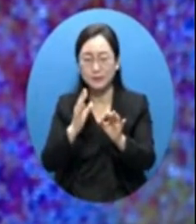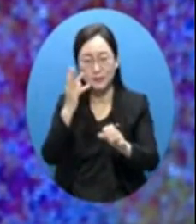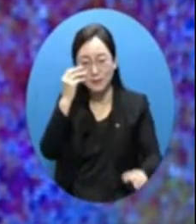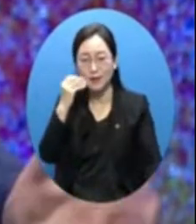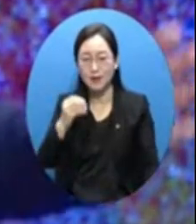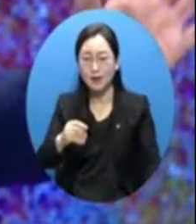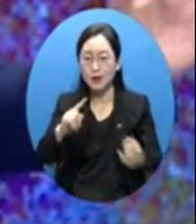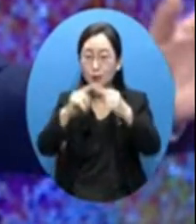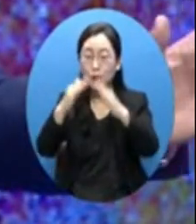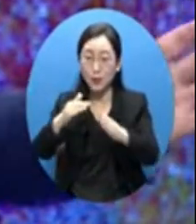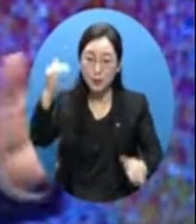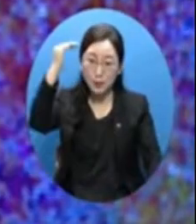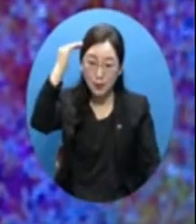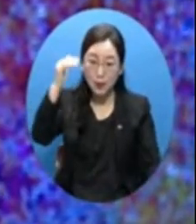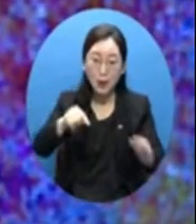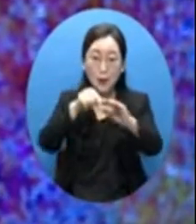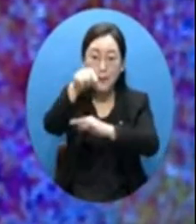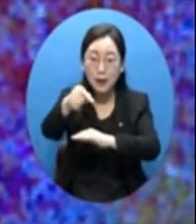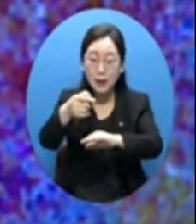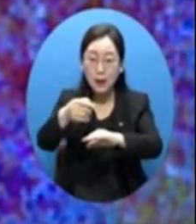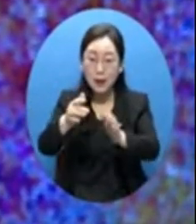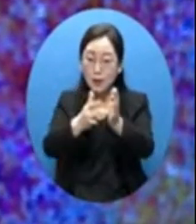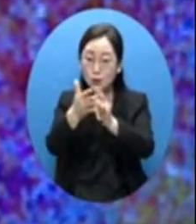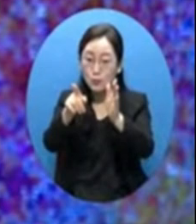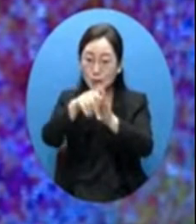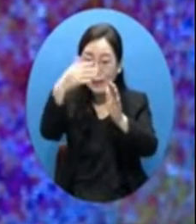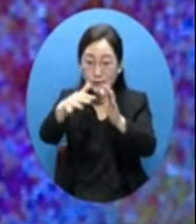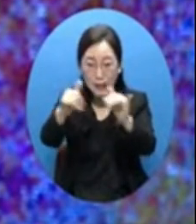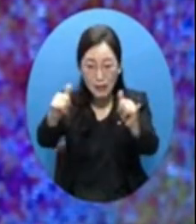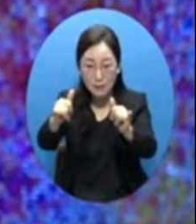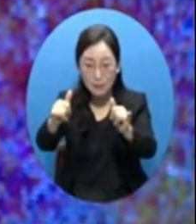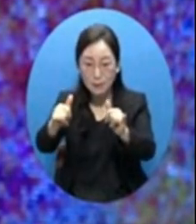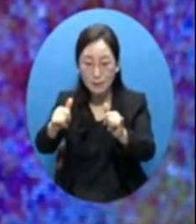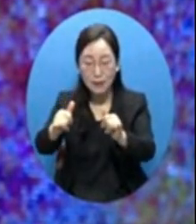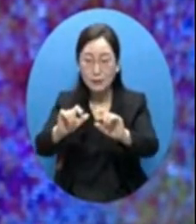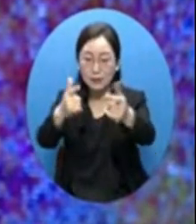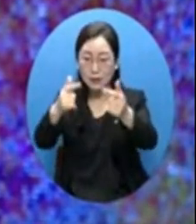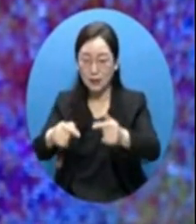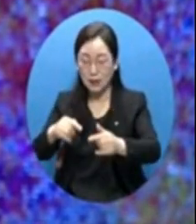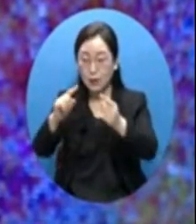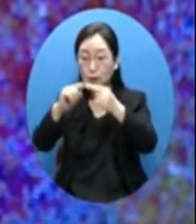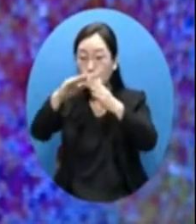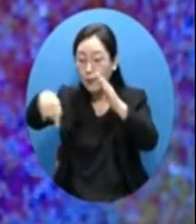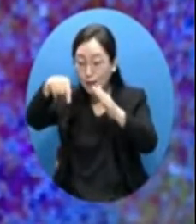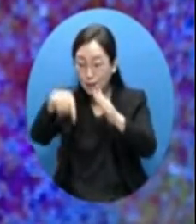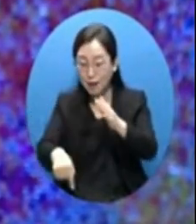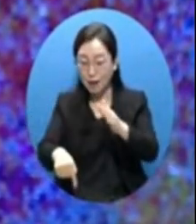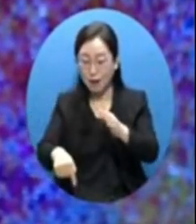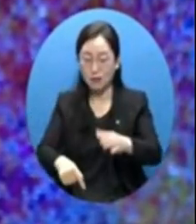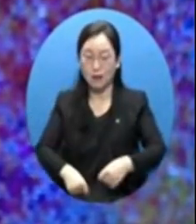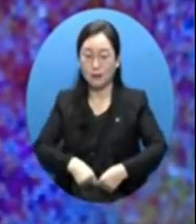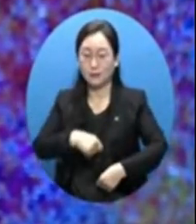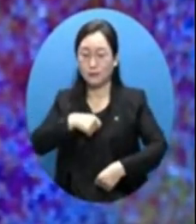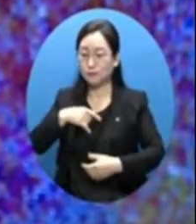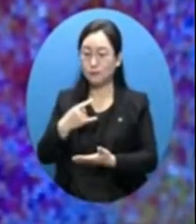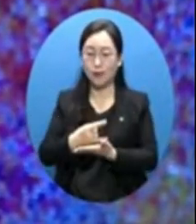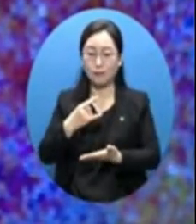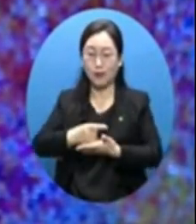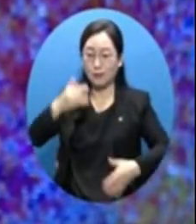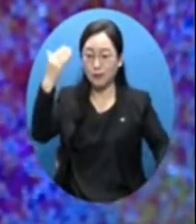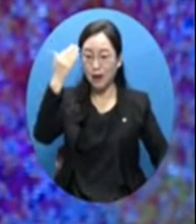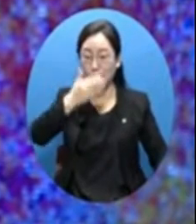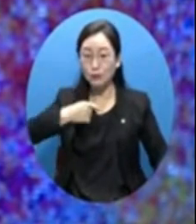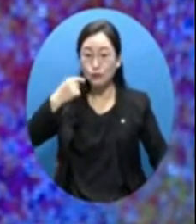것이 어떻게 보면 밖에 세상 사람들이 아니라 교회 내 스스로 의로운 사람들이 본인들이